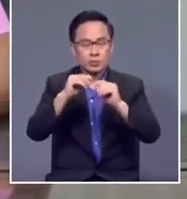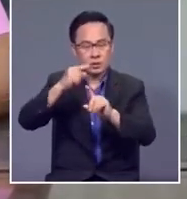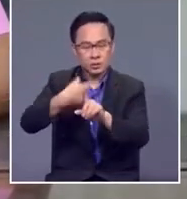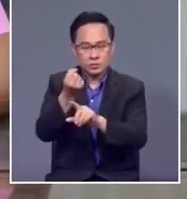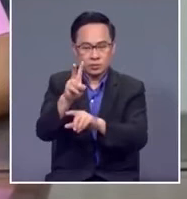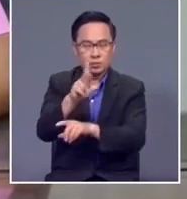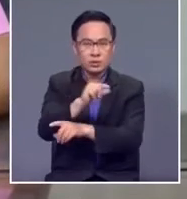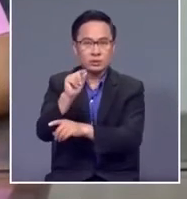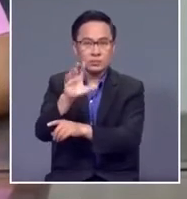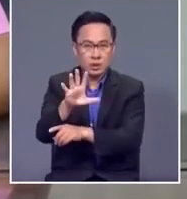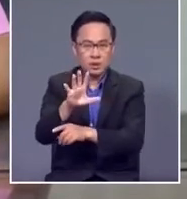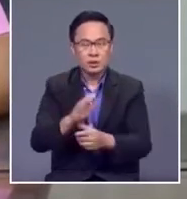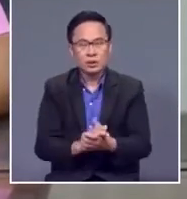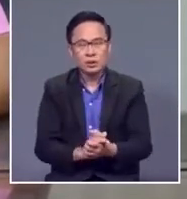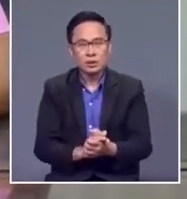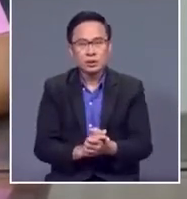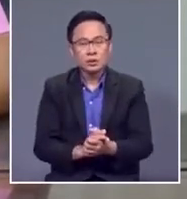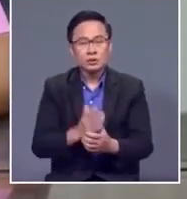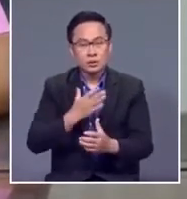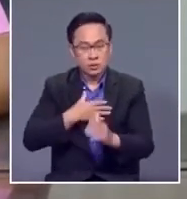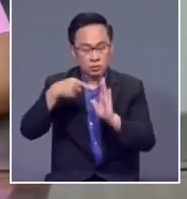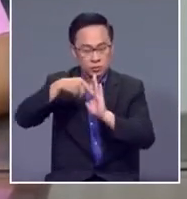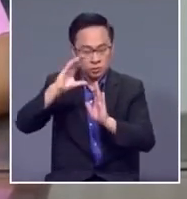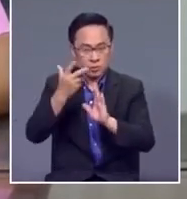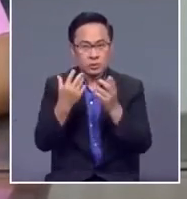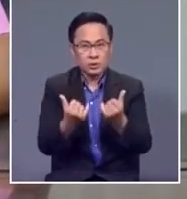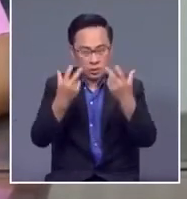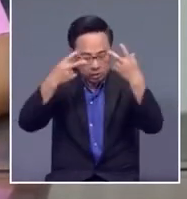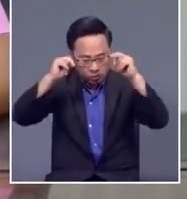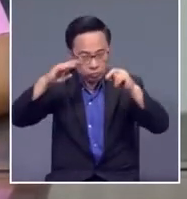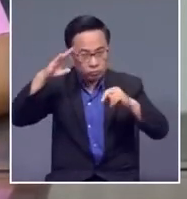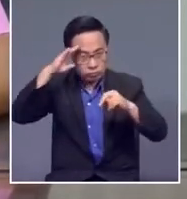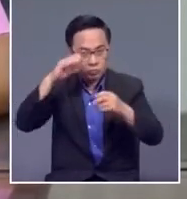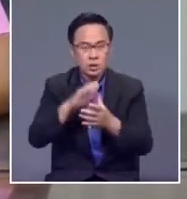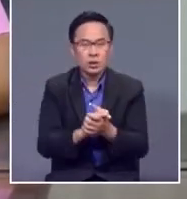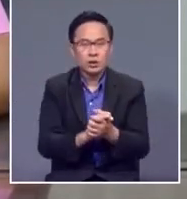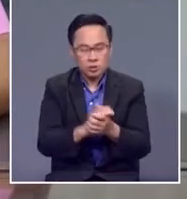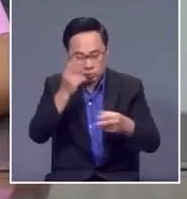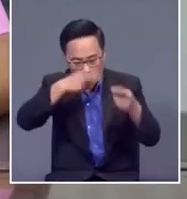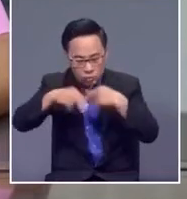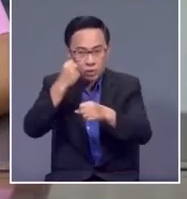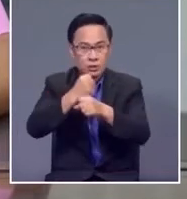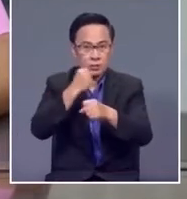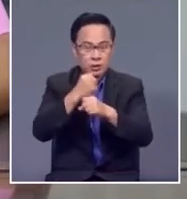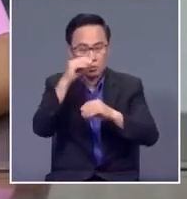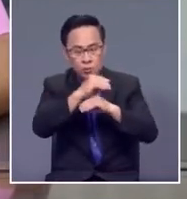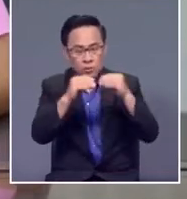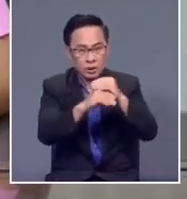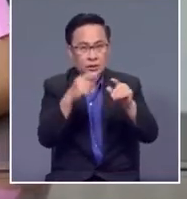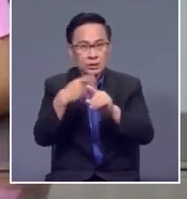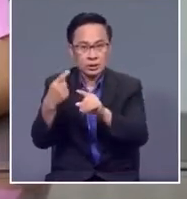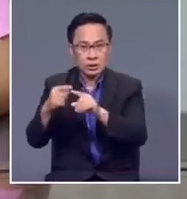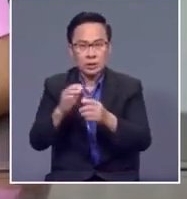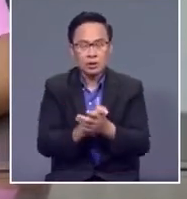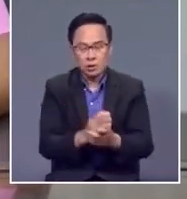นี้นะครับในส่วนของจังหวัดพิษณุโลกนะครับท่านนายกรัฐมนตรีนะครับก็จะมาติดตามนะครับแล้วก็เร่งรัดการดำเนินงานผลส